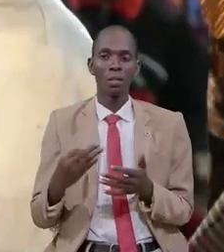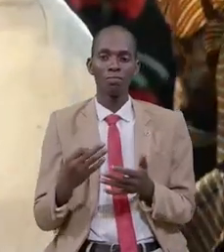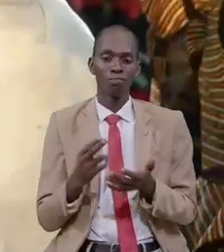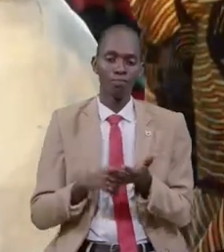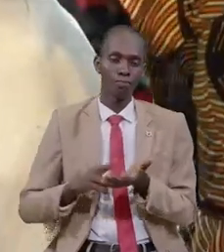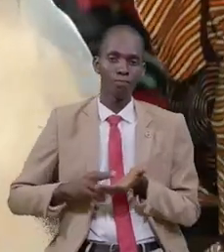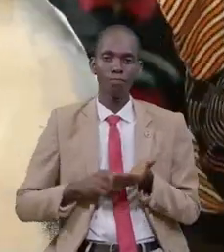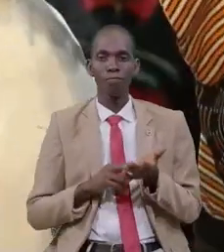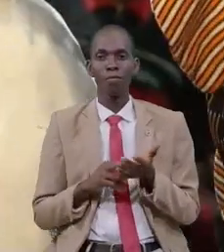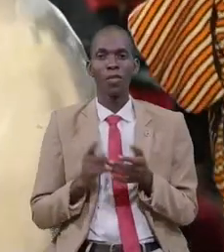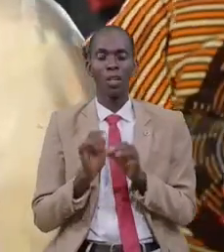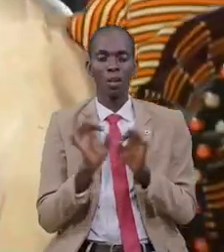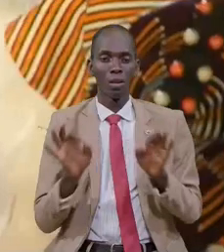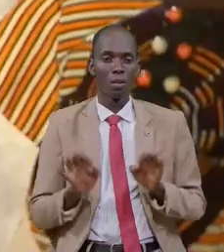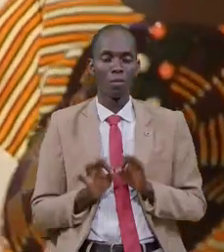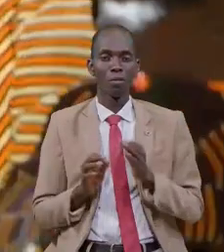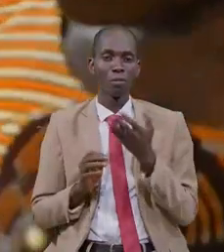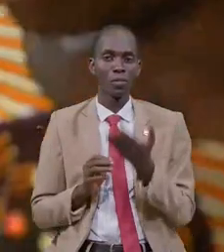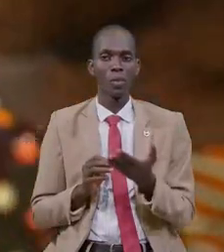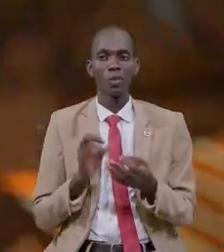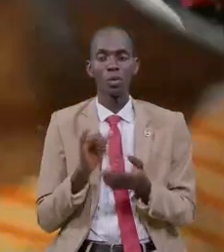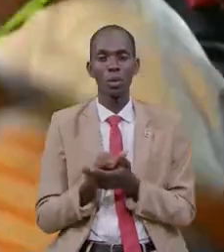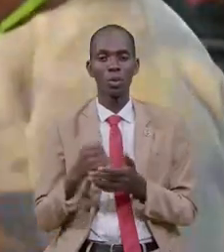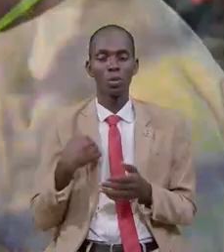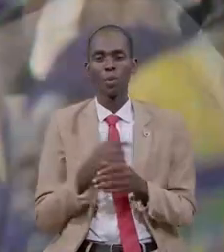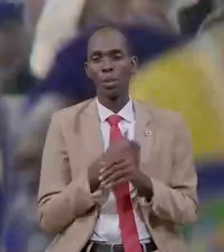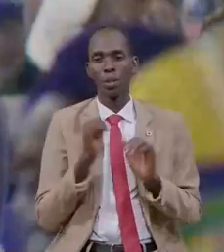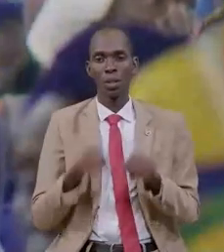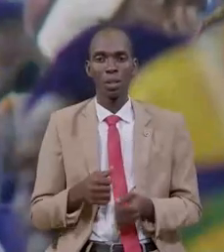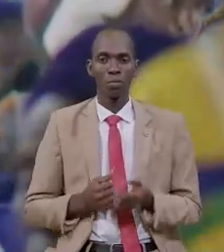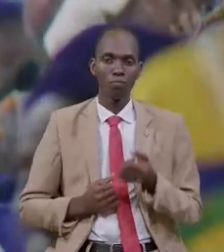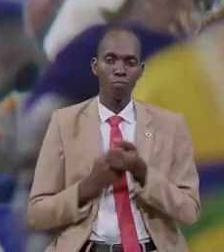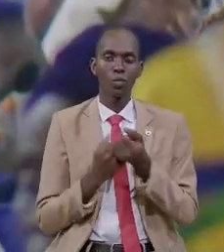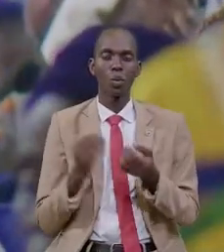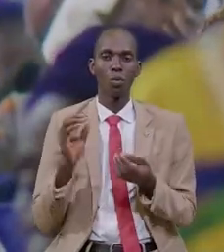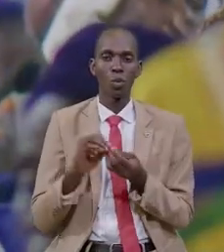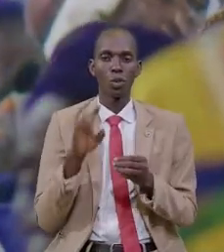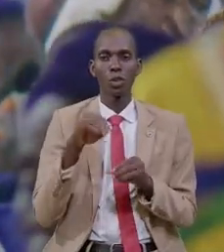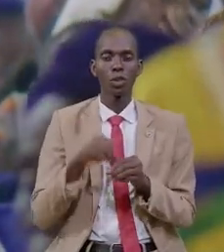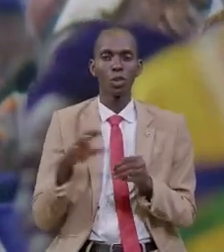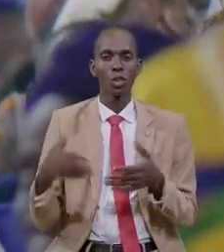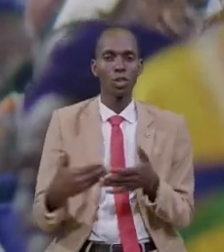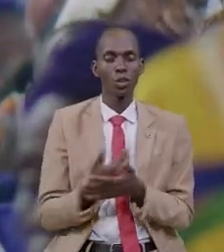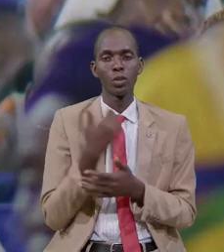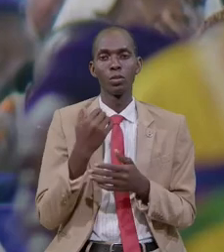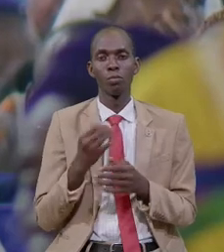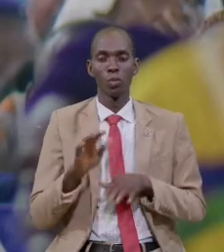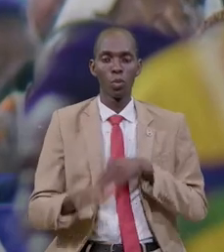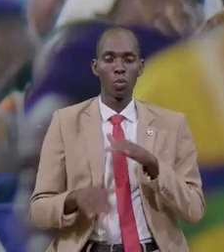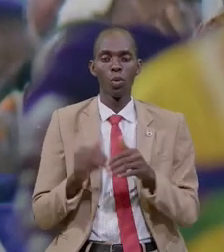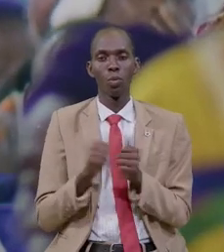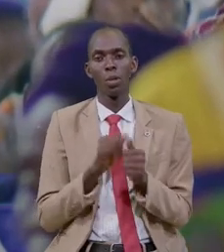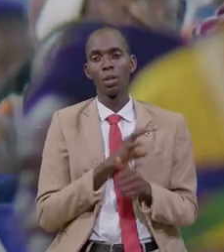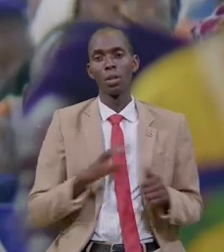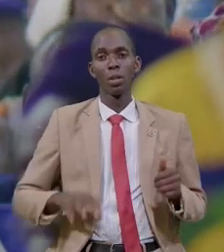Contactez ces numéros si vous avez donné votre vie au Seigneur. Si c'est à la radio que vous suivez, vous pouvez nous contacter par ce numéro.